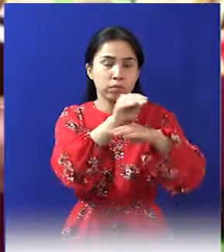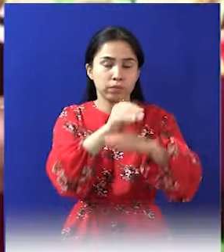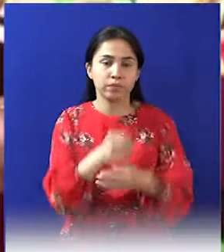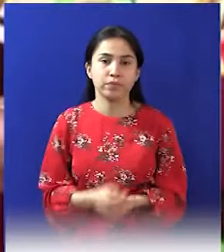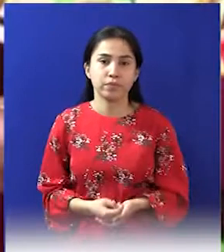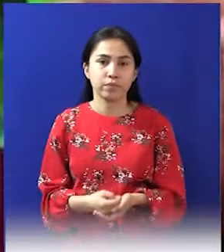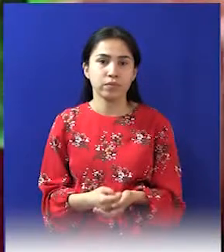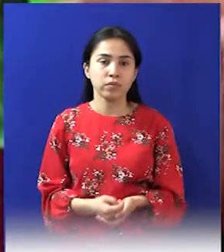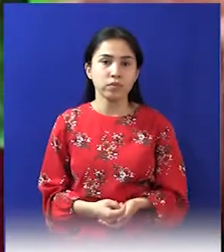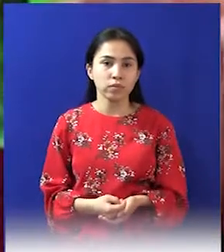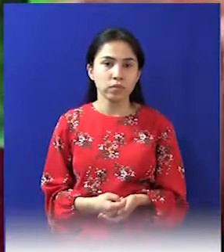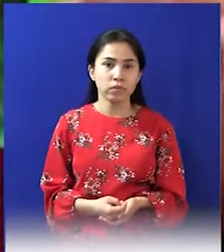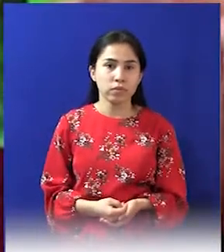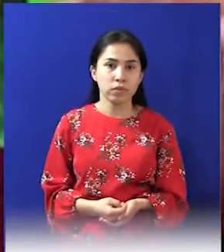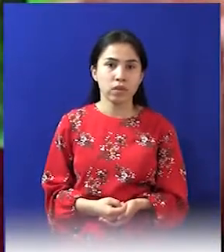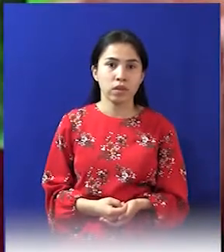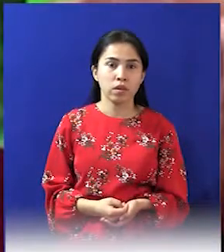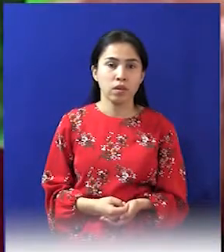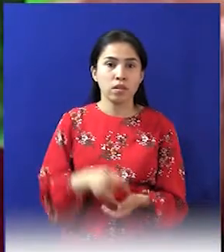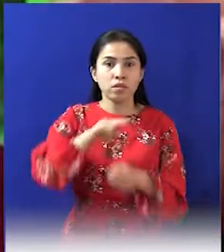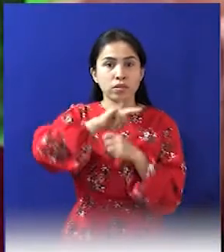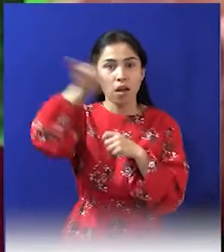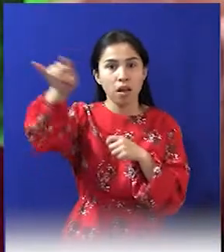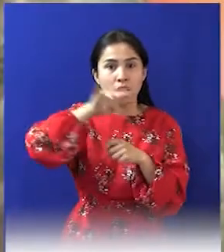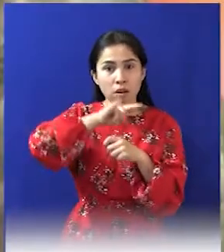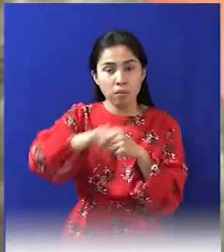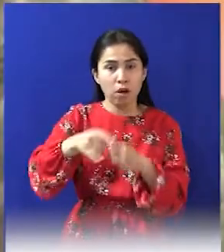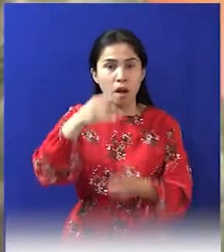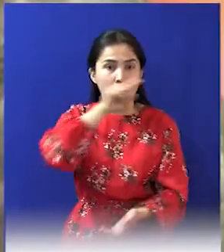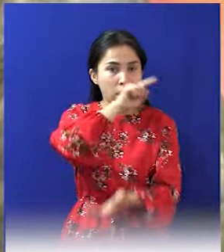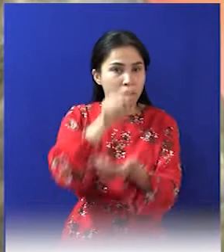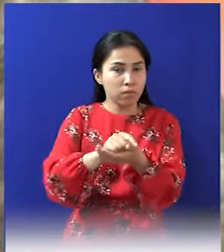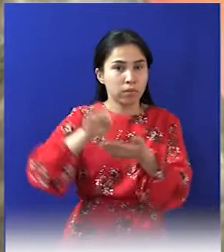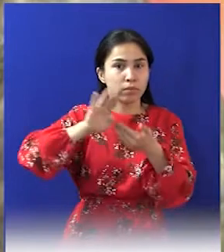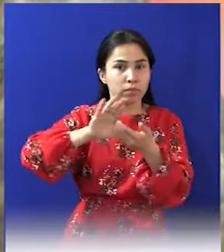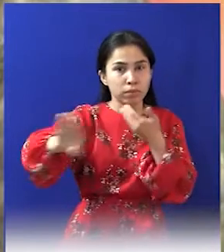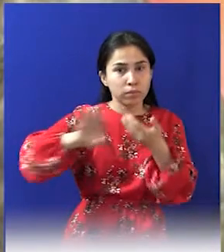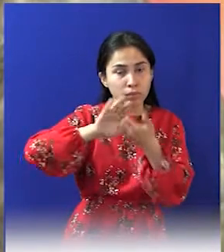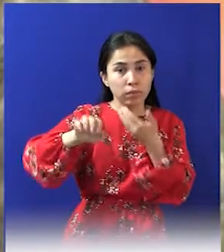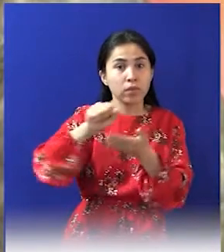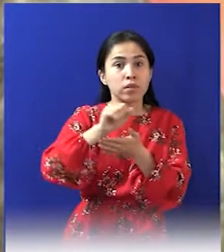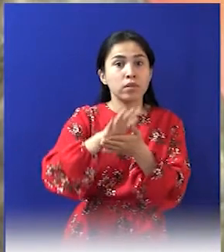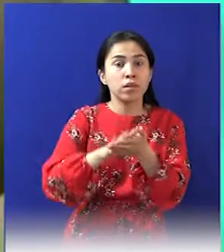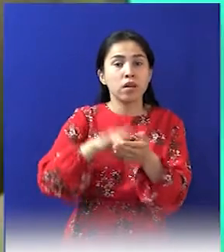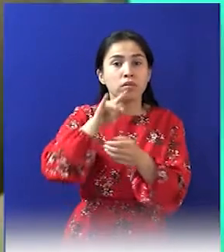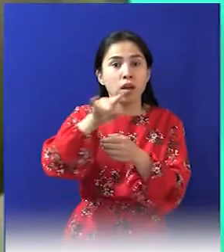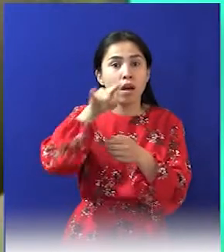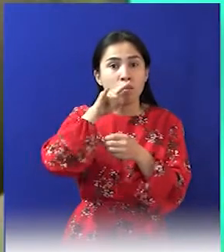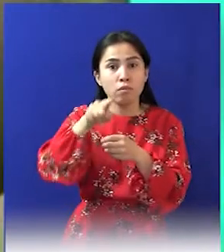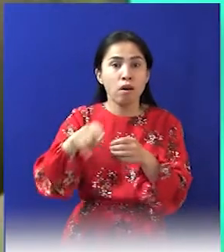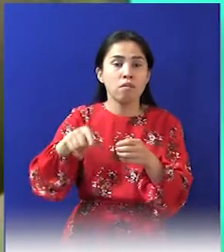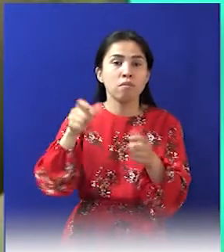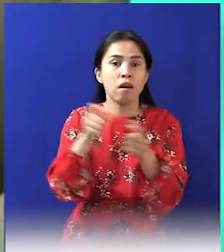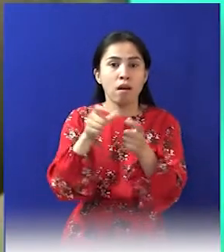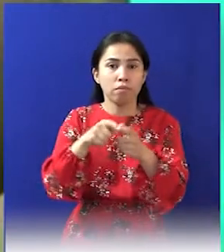которого насчитывает свыше 2000 лет. Также зрителям был продемонстрирован мастер-класс по реставрации экспонатов из